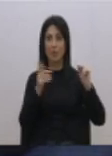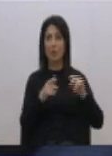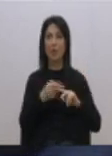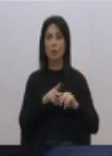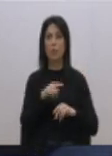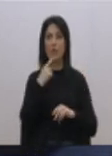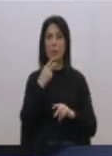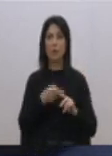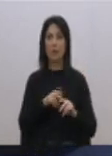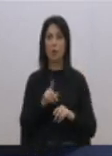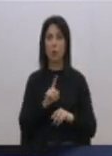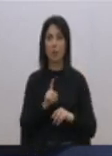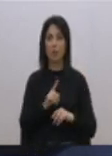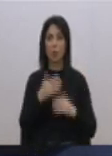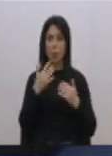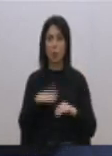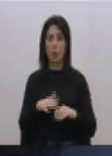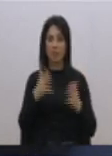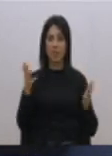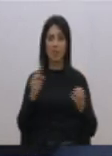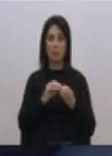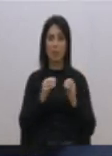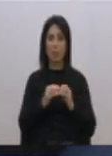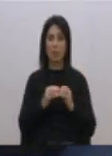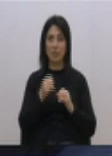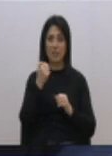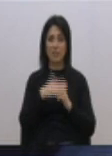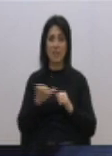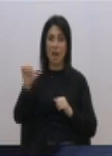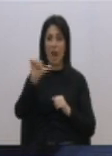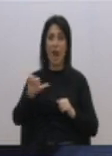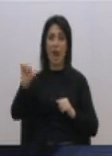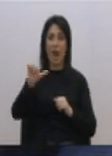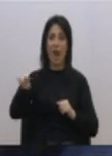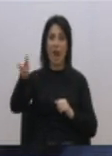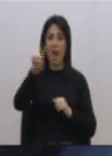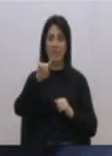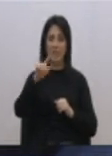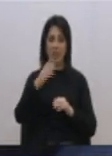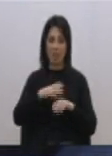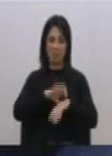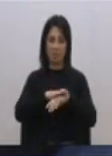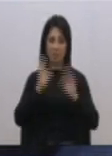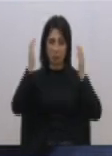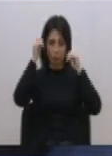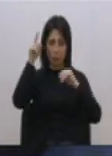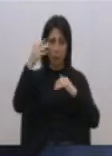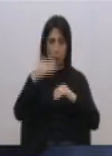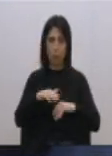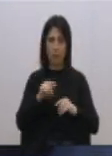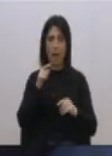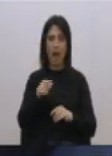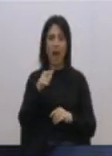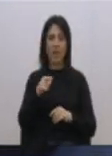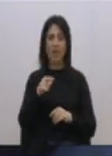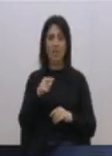იმიტომ ვამბობ ამას, რომ უკვე დიდი პრობლემა შეიქმნა ცენტრალური აზიის ქვეყნებში, განსაკუთრებით ტაჯიკეთში.